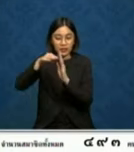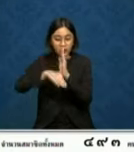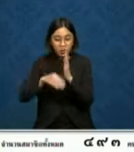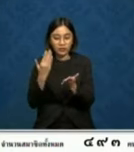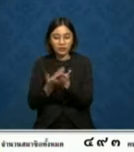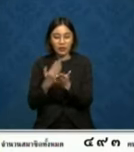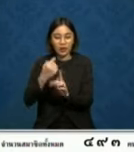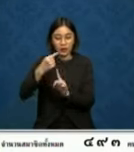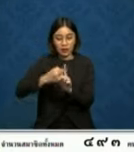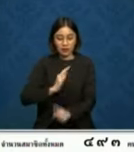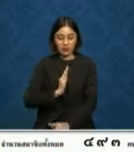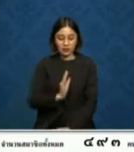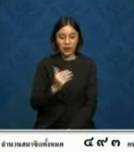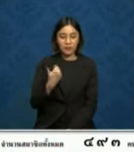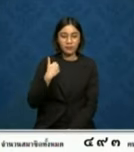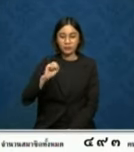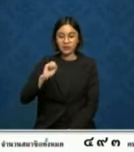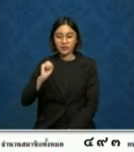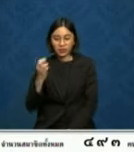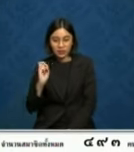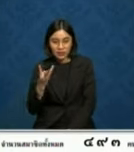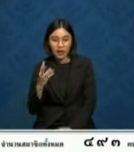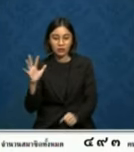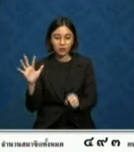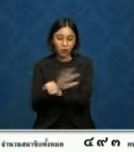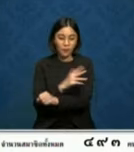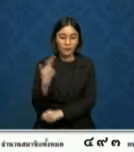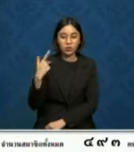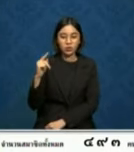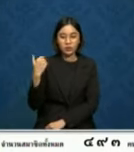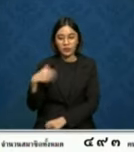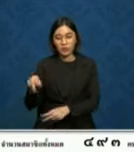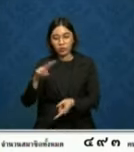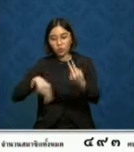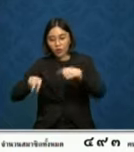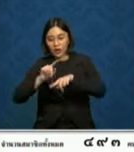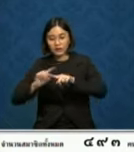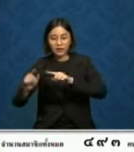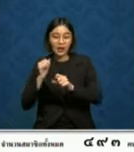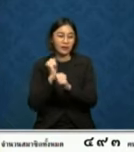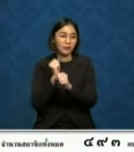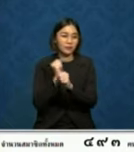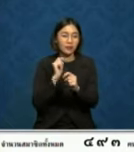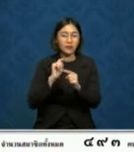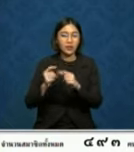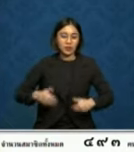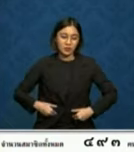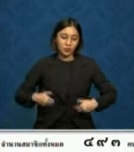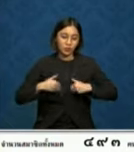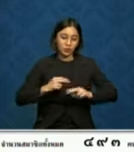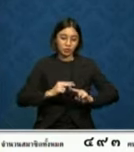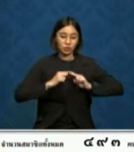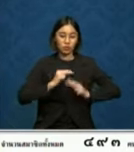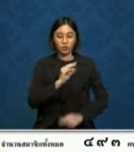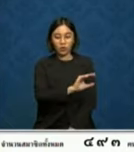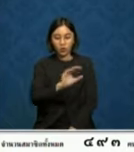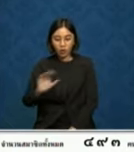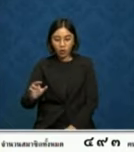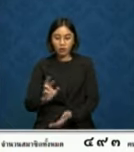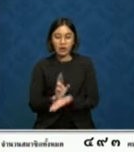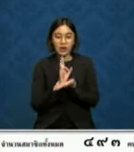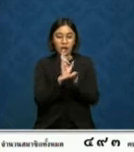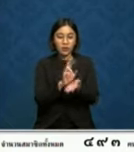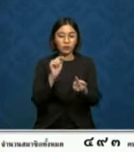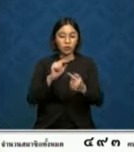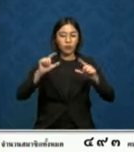เงินเดือนที่เป็นธรรมสวัสดิการที่คุ้มค่าการรักษาสมดุลการทำงานและชีวิตส่วนตัวรางวัลที่